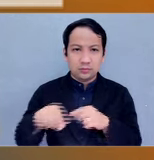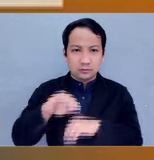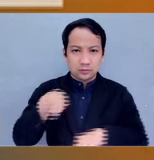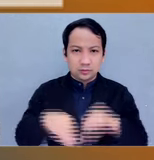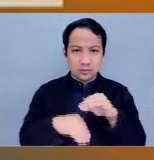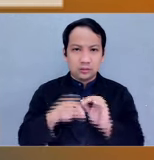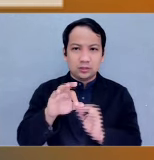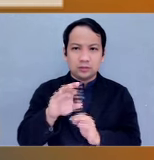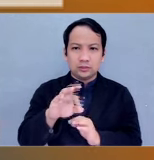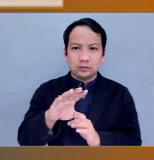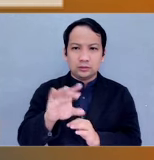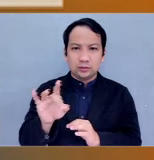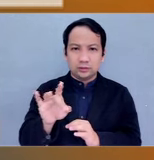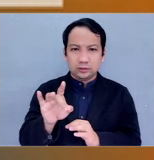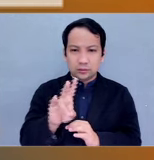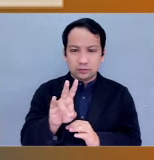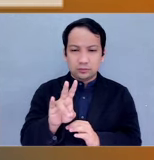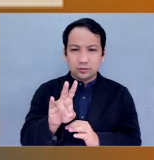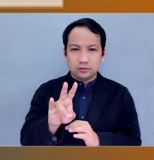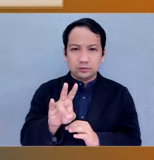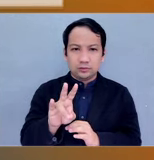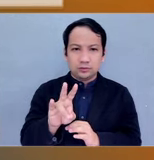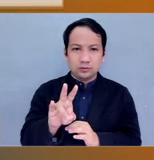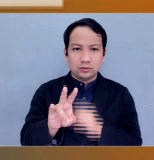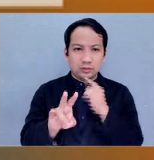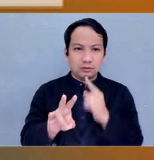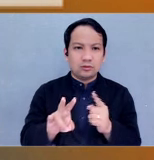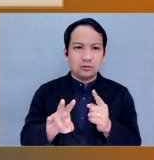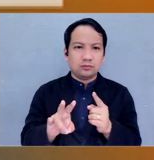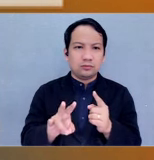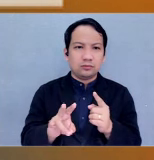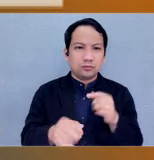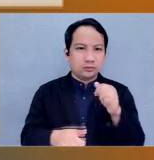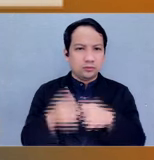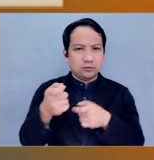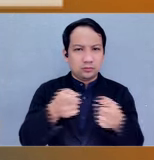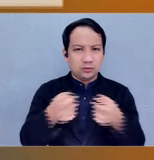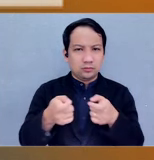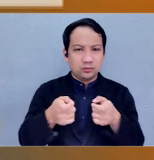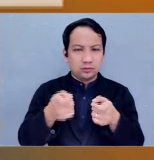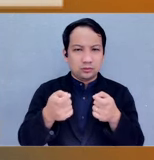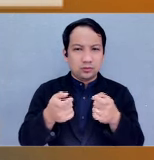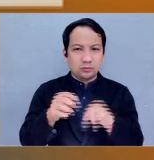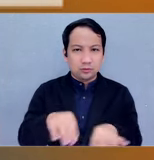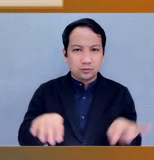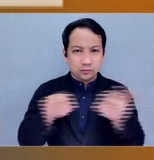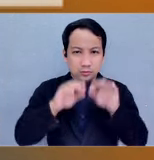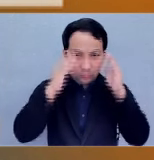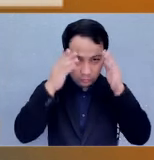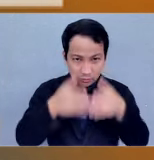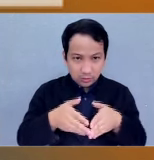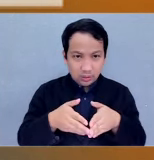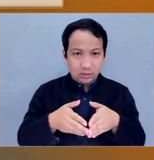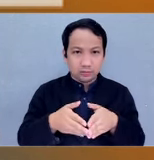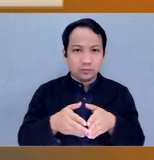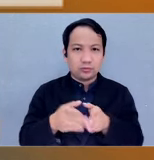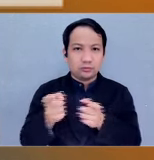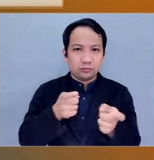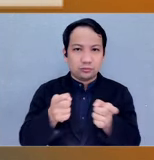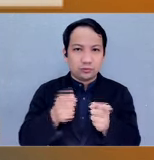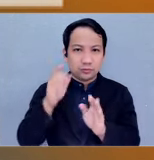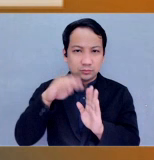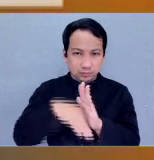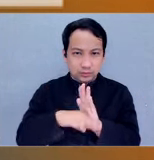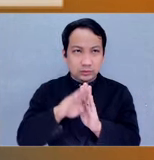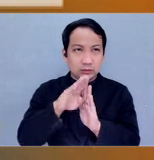1987 Constitution. Ayon pa sa survey, ang pinakamahalagang issue na dapat tutukan ng gobyerno ay ang pagkontrol ng